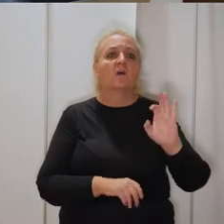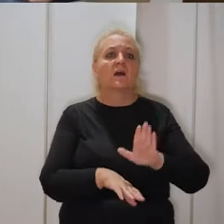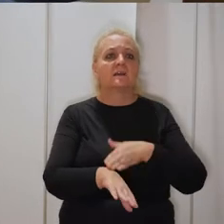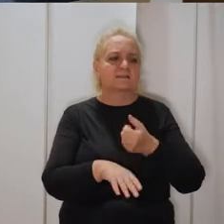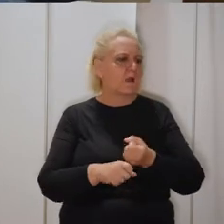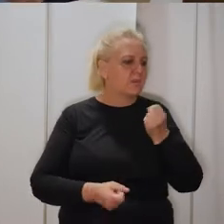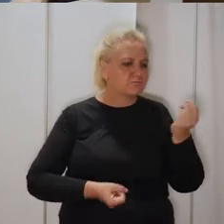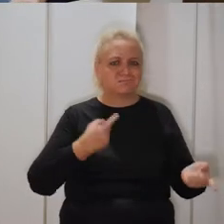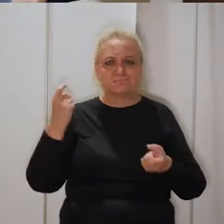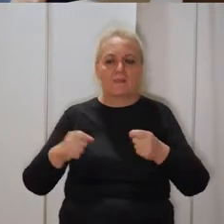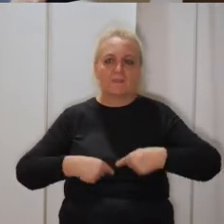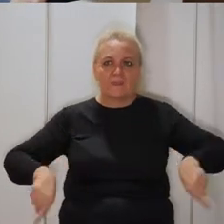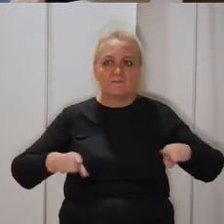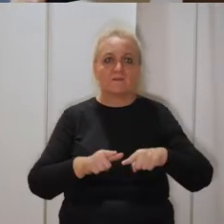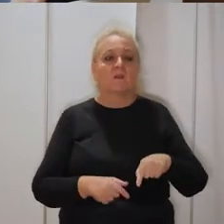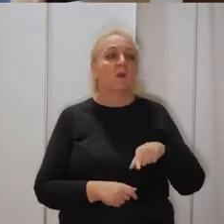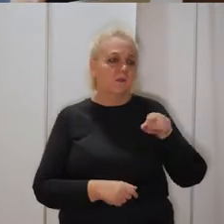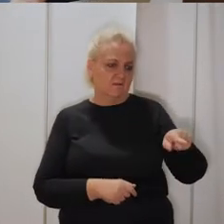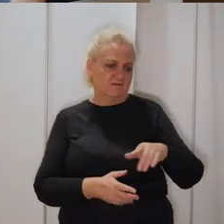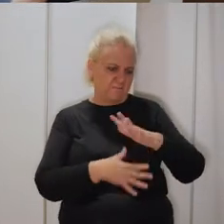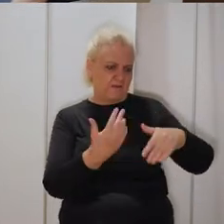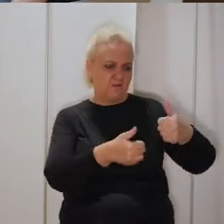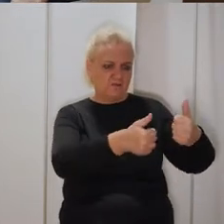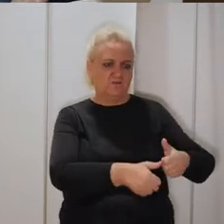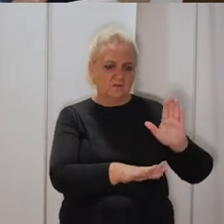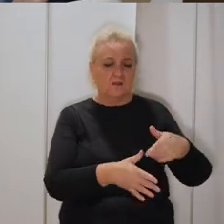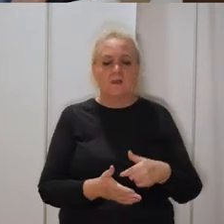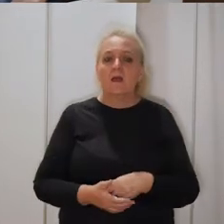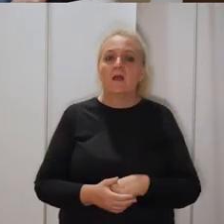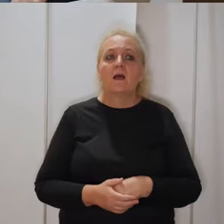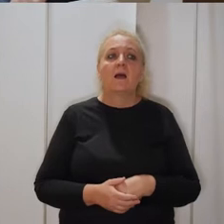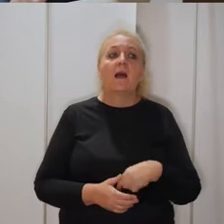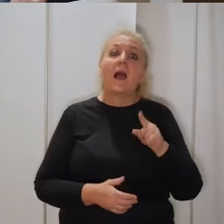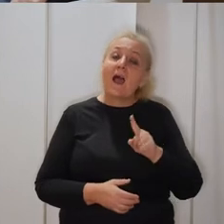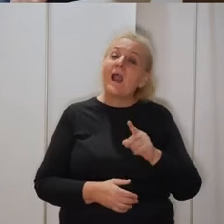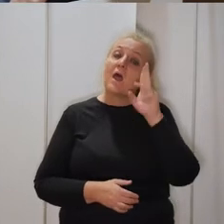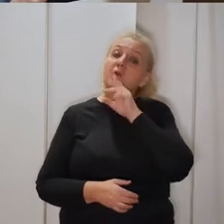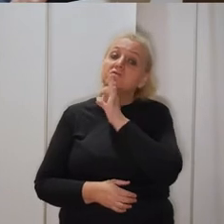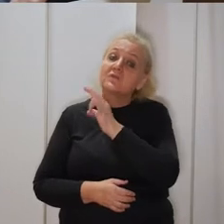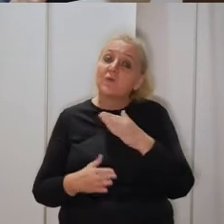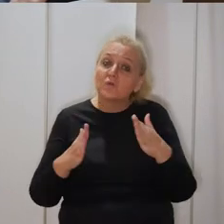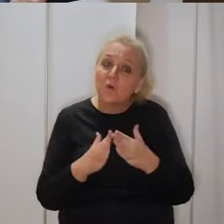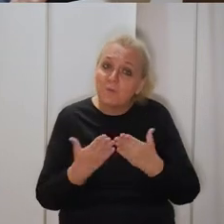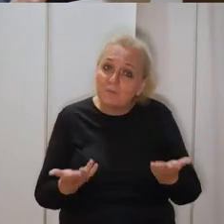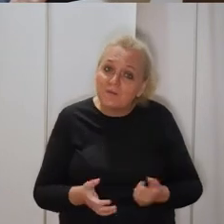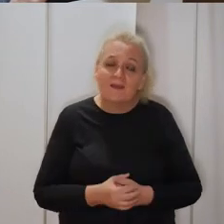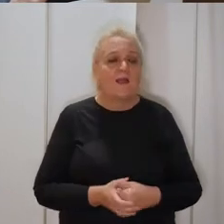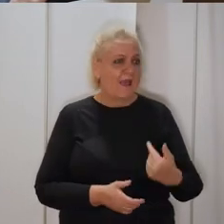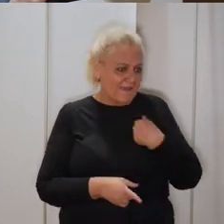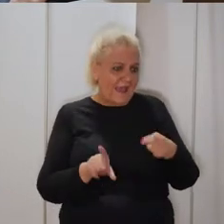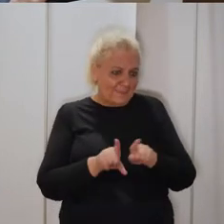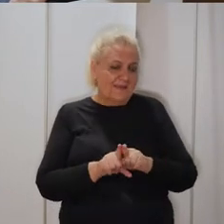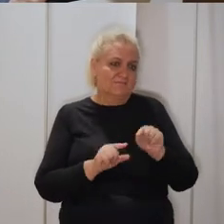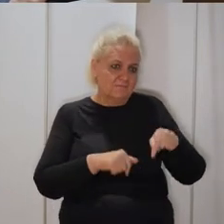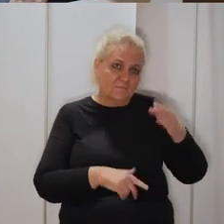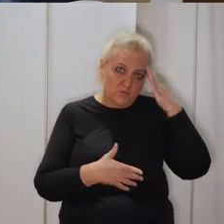będą porozrzucane na twoim dywanie, to ty siedzisz w tym syfie, nie? Ale to jest ich dom. No to jest, no tak, no, ale ja też mieszkam w tym domu,